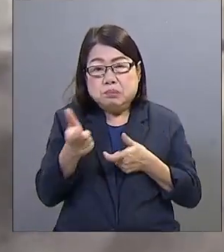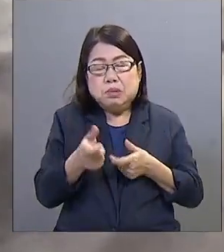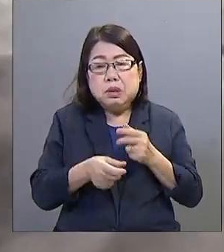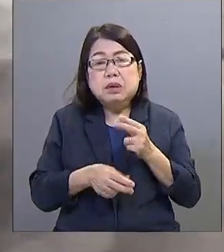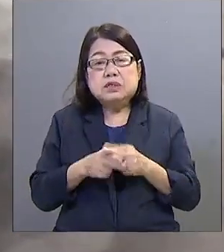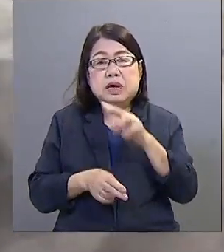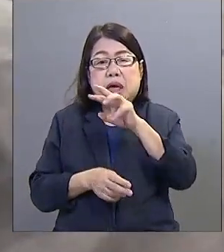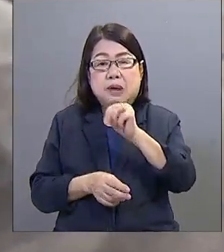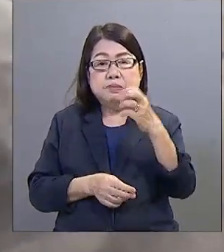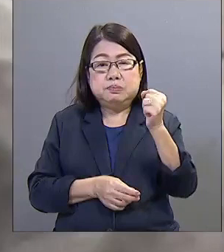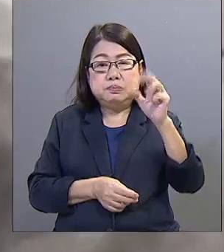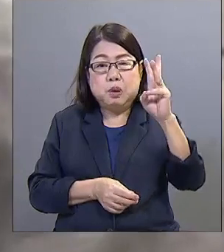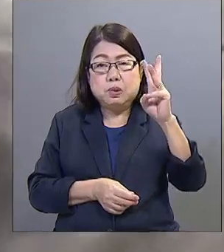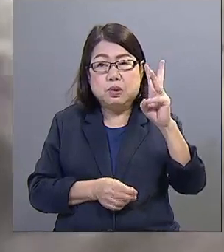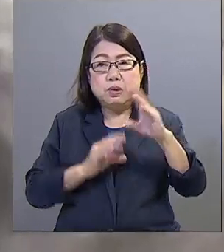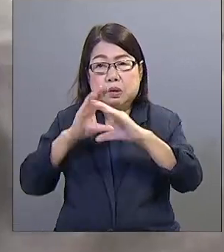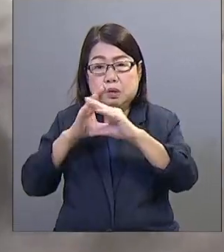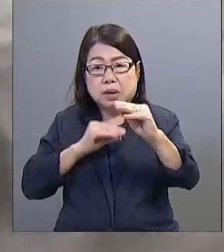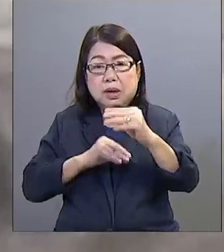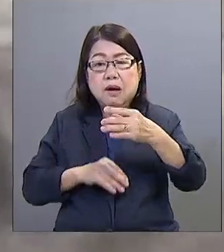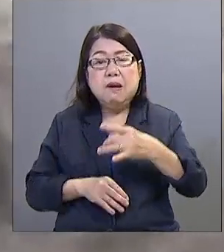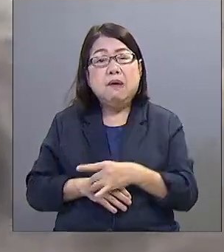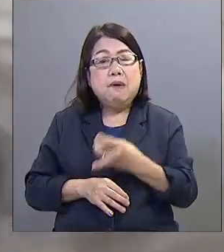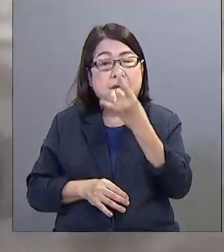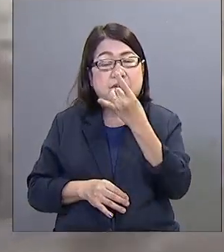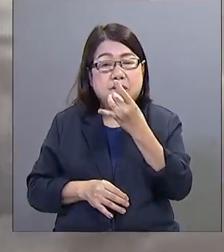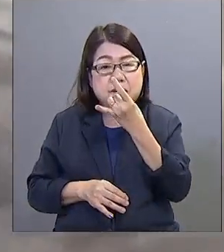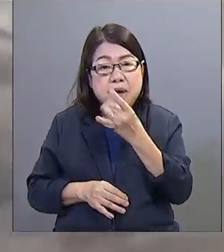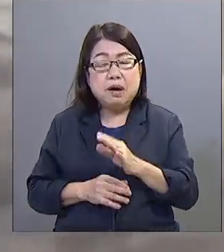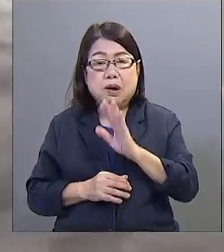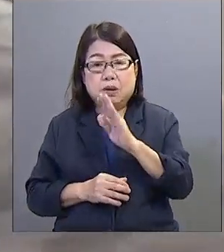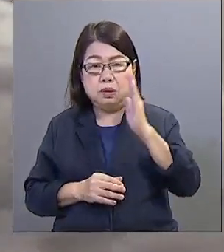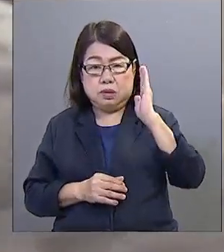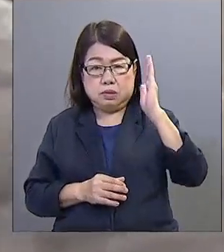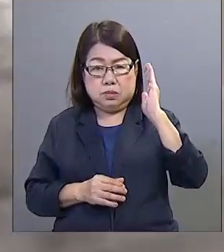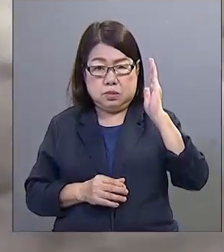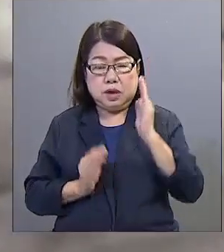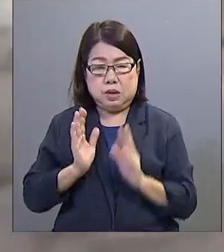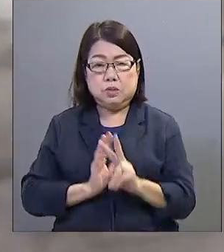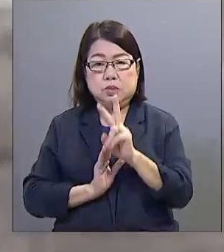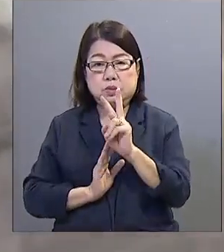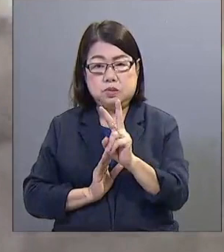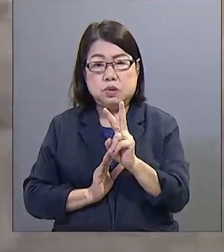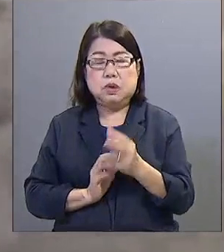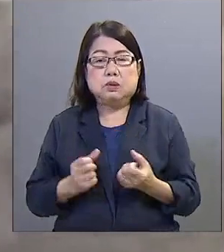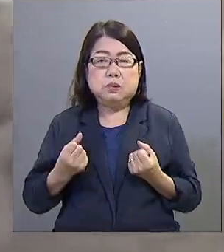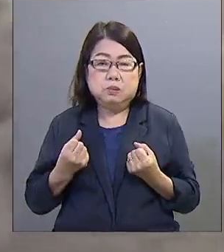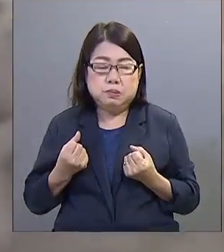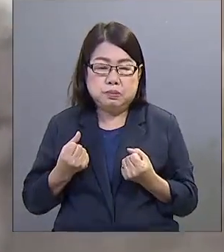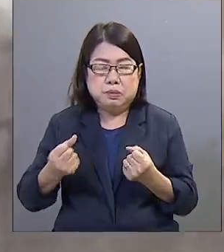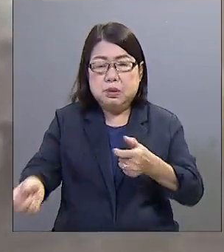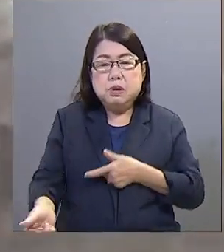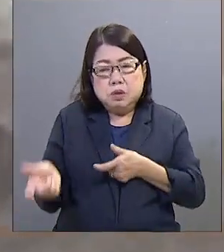16ยิงถล่มใส่รถยนต์เก๋ง Hondaที่มีนายพันธ์พิสิษฐ์คงสุวรรณและนายทวนทองสุทธิธรรมานนท์ขับขี่กันมา